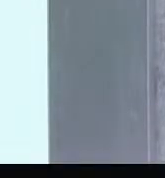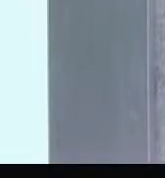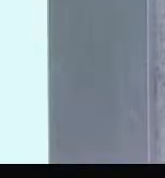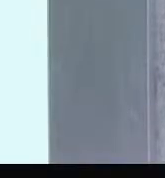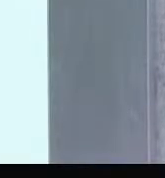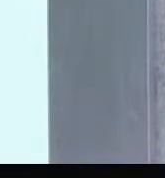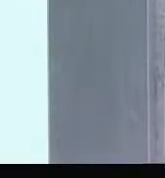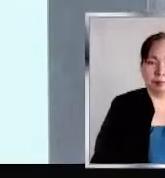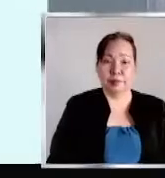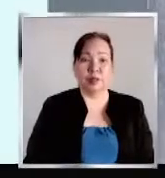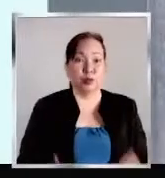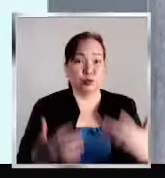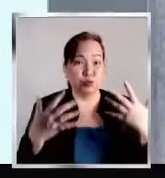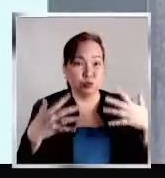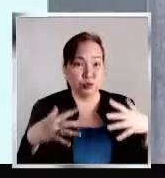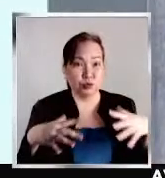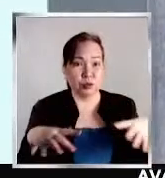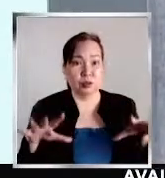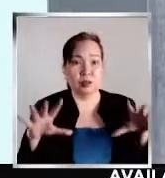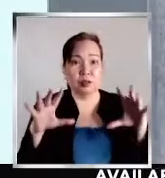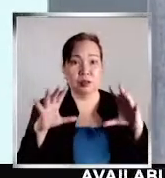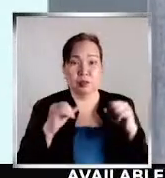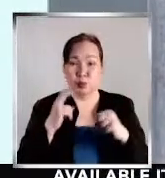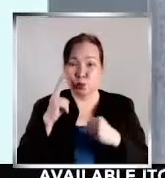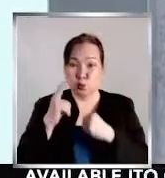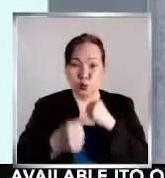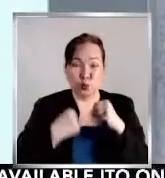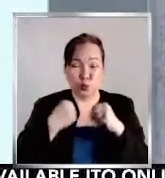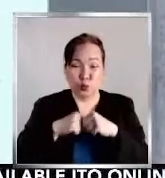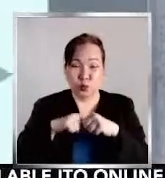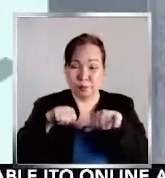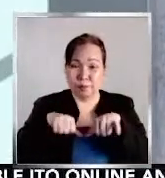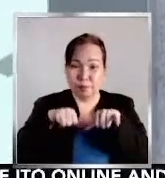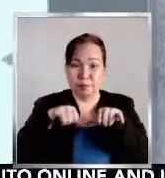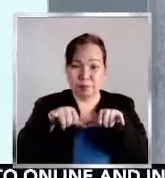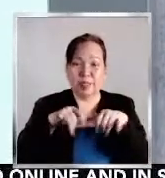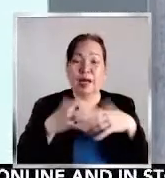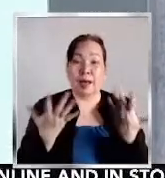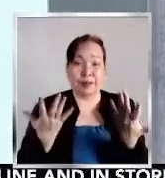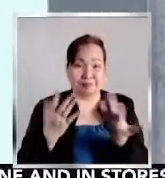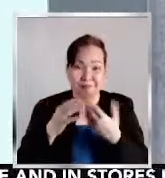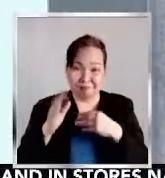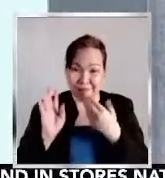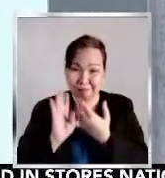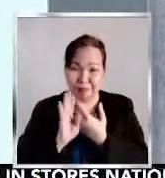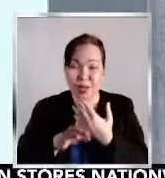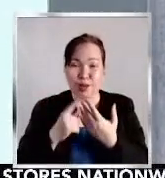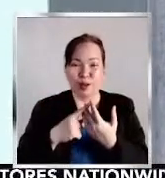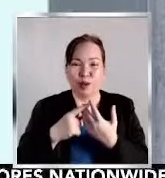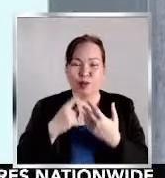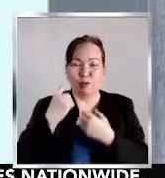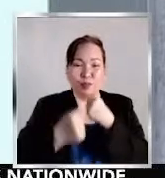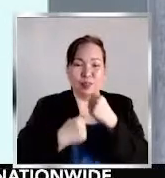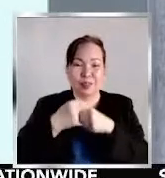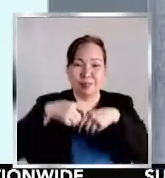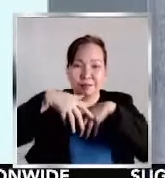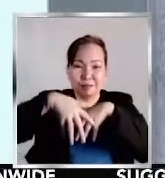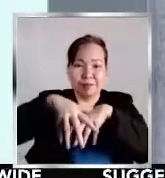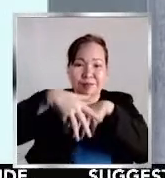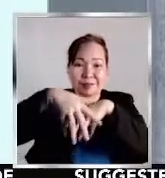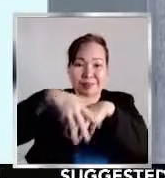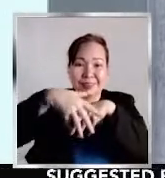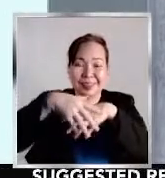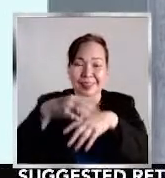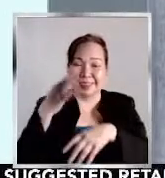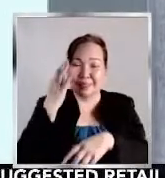Matapos matigil ng 2 taon dahil sa pandemya, ibinalik ang taon ng Flores de Mayo sa isang kinalang theme park sa Santa Rosa, Laguna. Ibinida roon